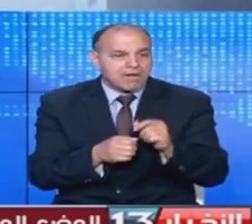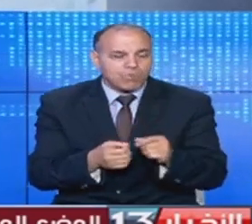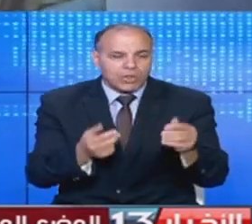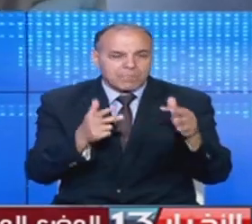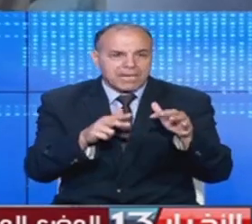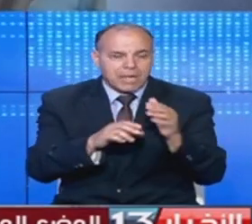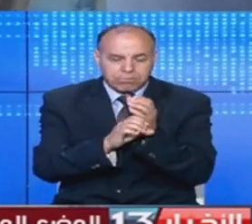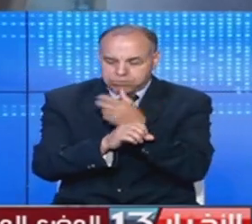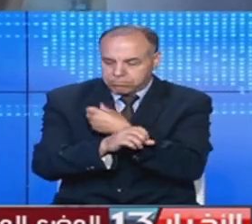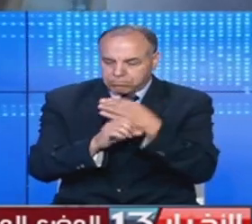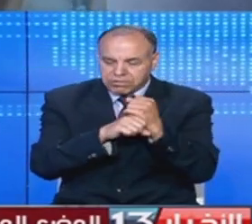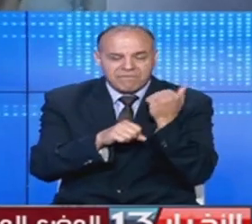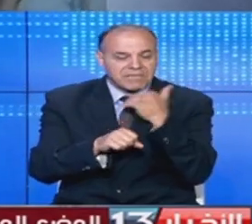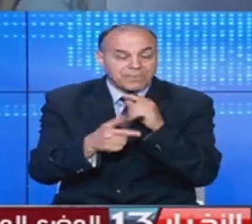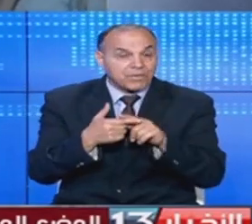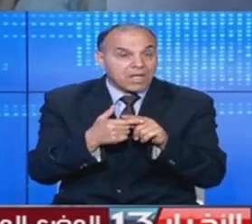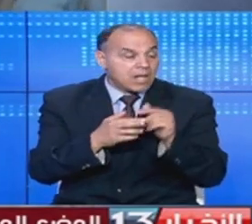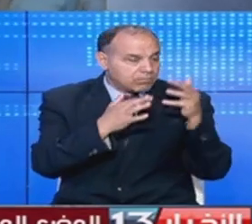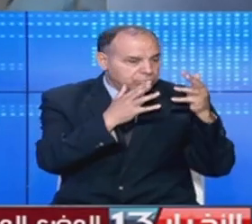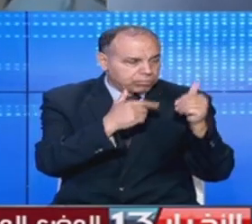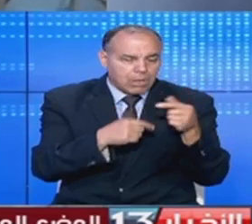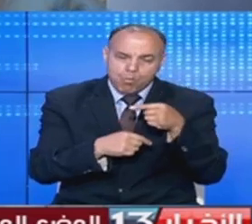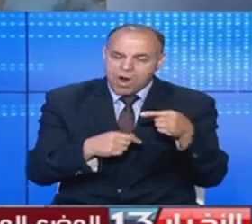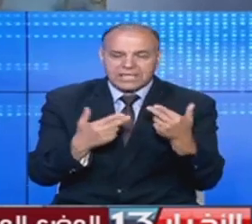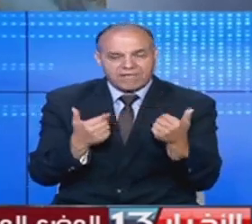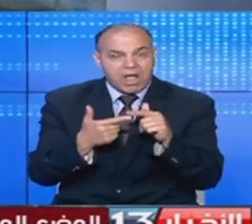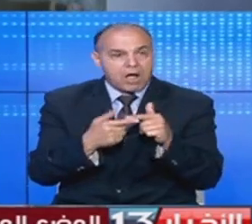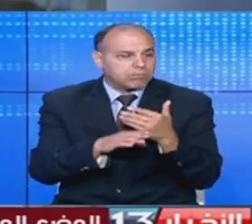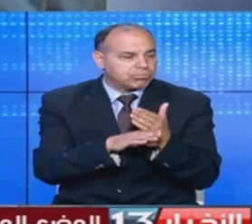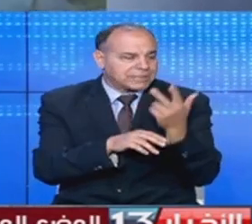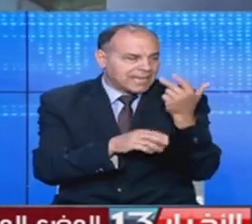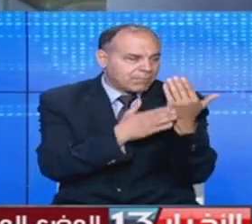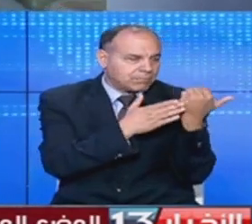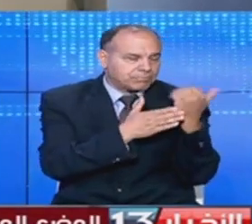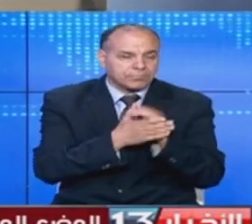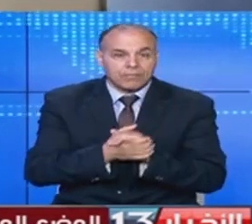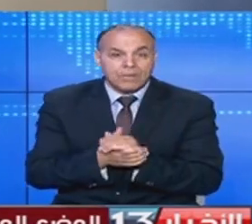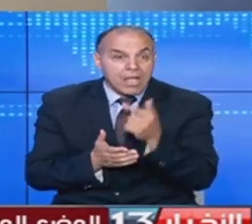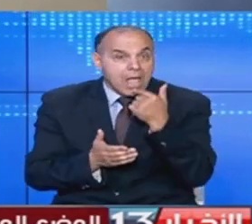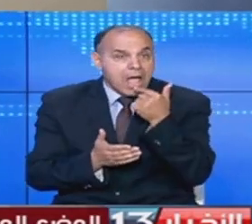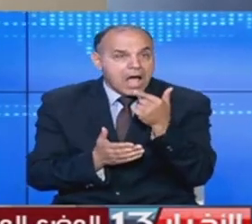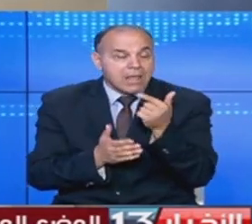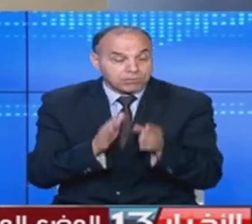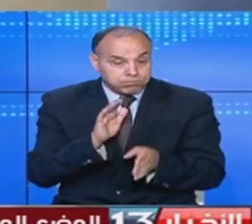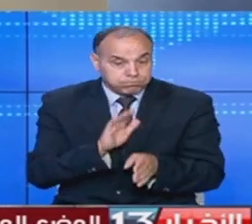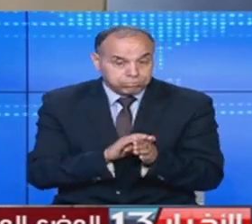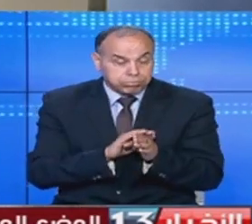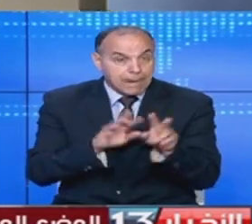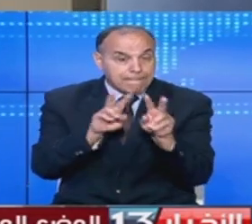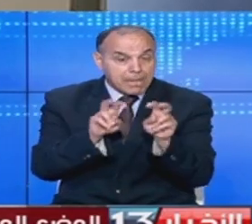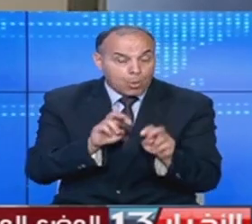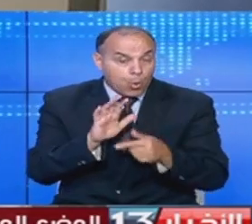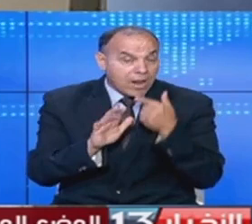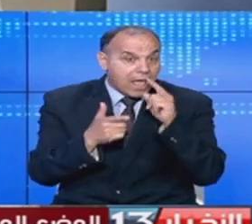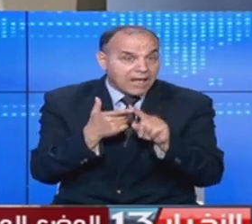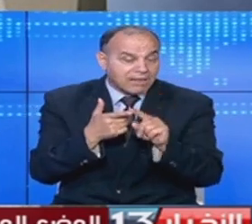1800 تحليل سريع نتائجها كلها سلبية خلال 3 أيام متتالية، أي منذ انطلاق هذه العملية الأولى